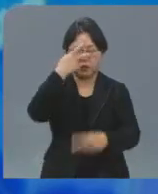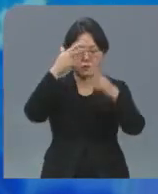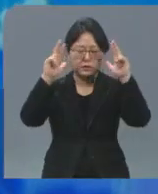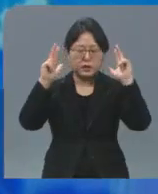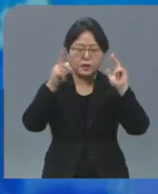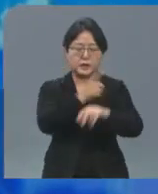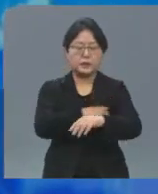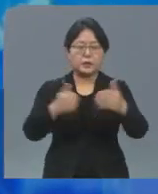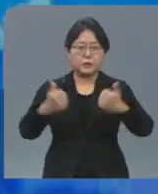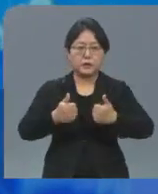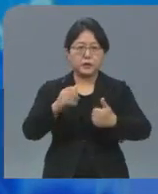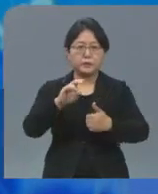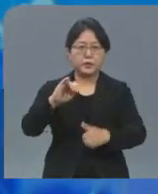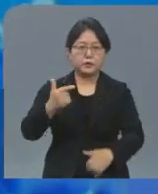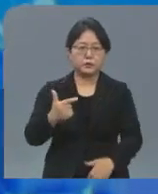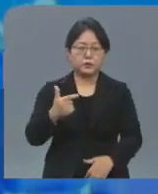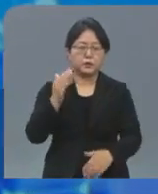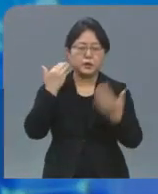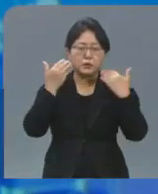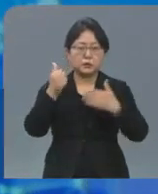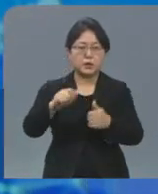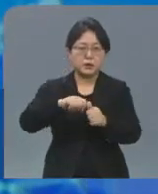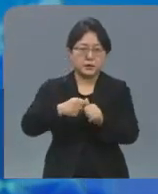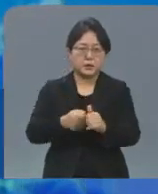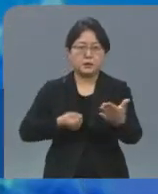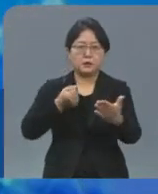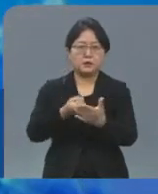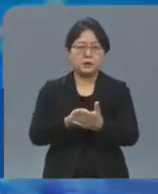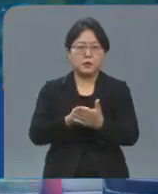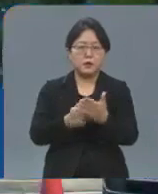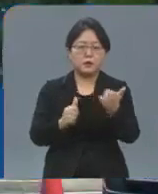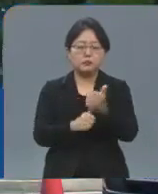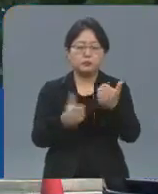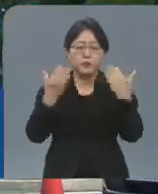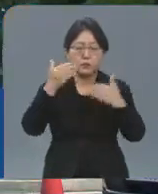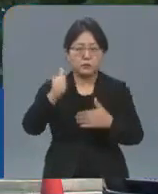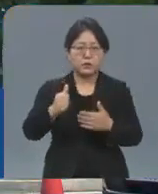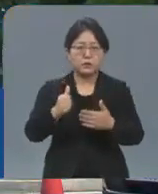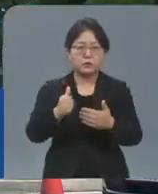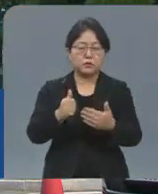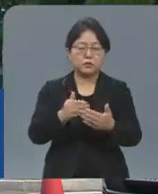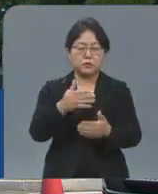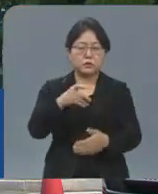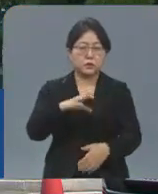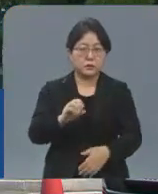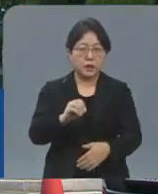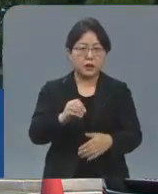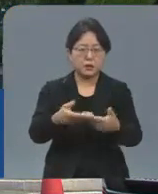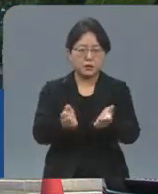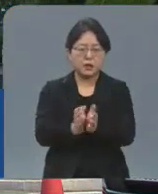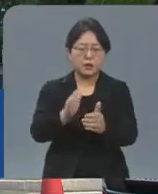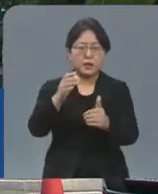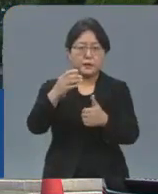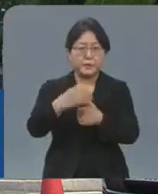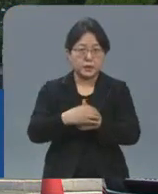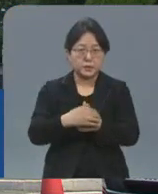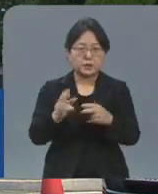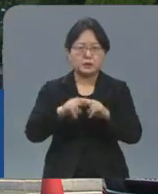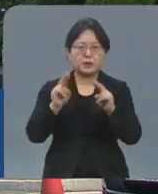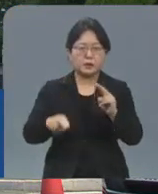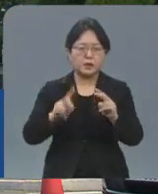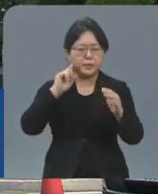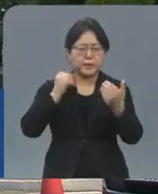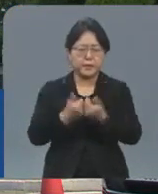조선대학교 이사회가 민영돈 총장에 대한 징계를 의결하자 부총장과 처장단 전체가 보직을 사퇴하는 등 반발하고